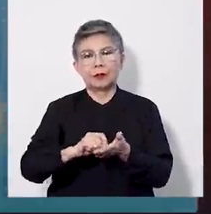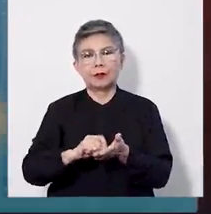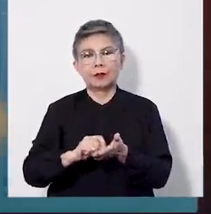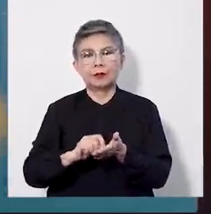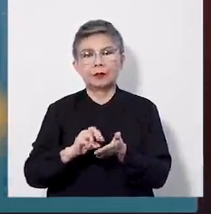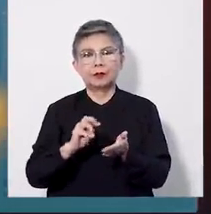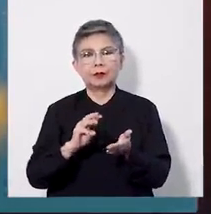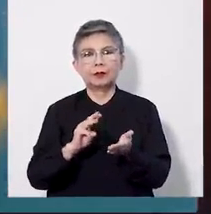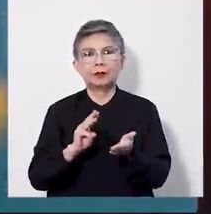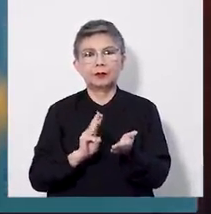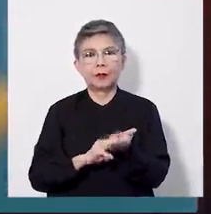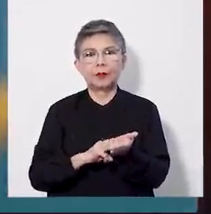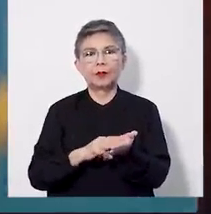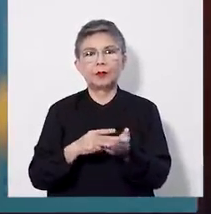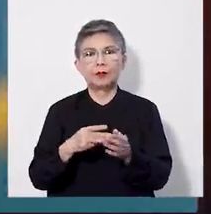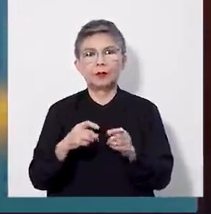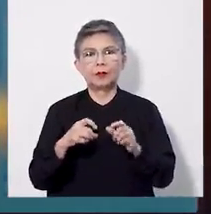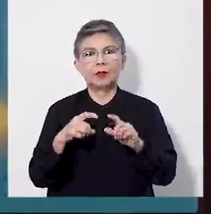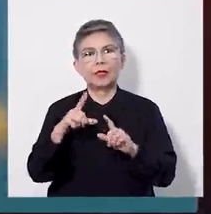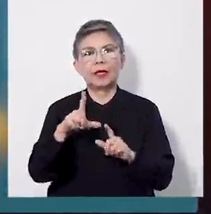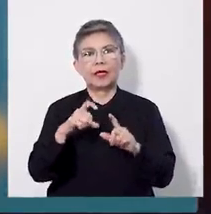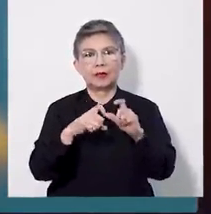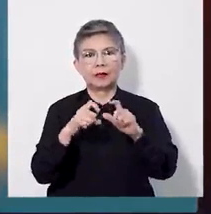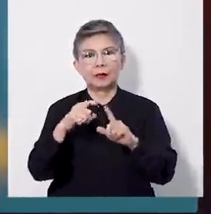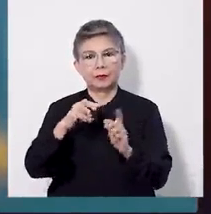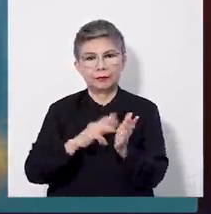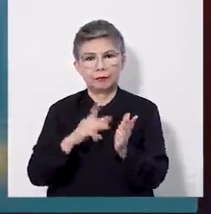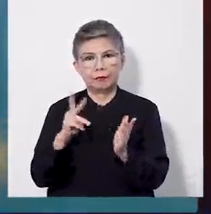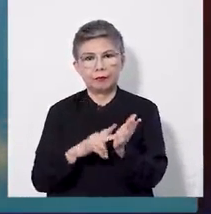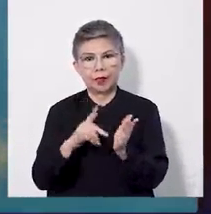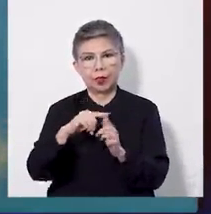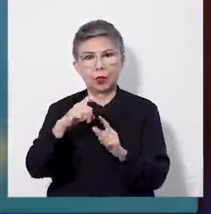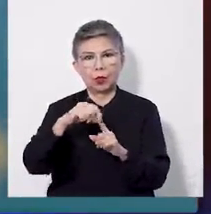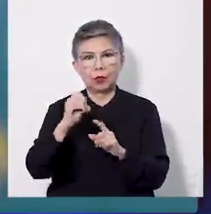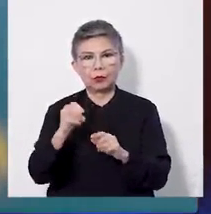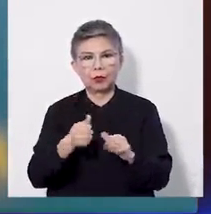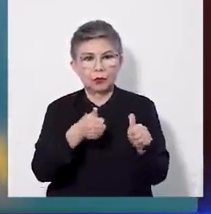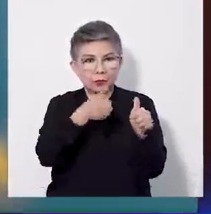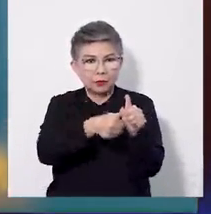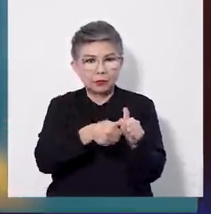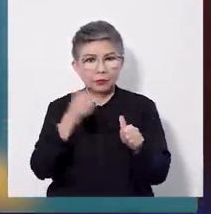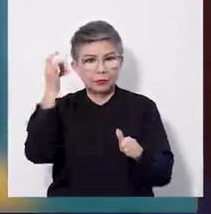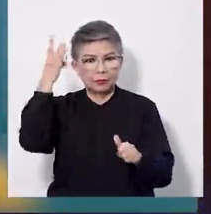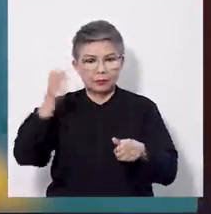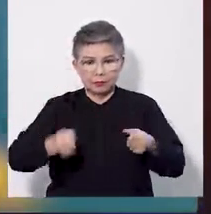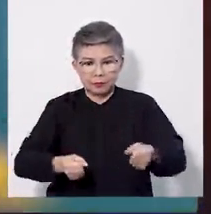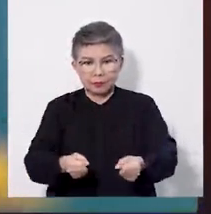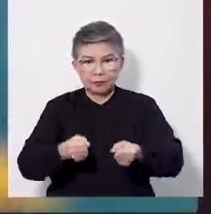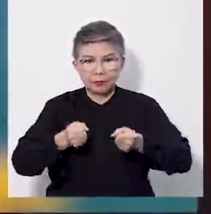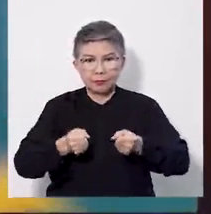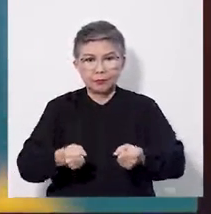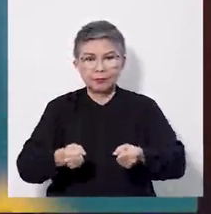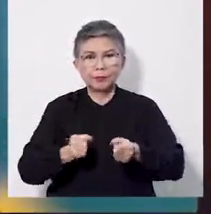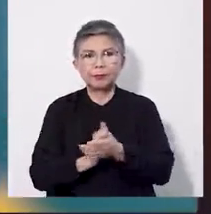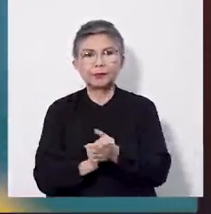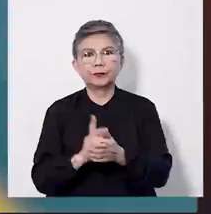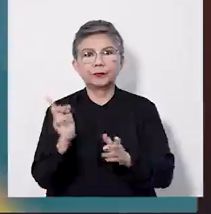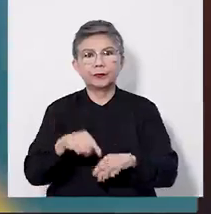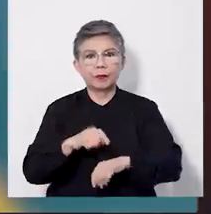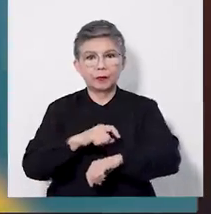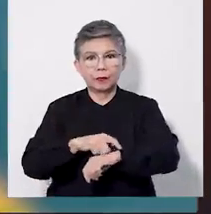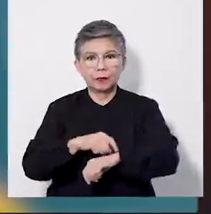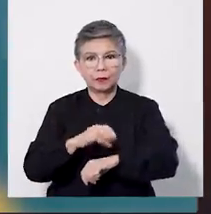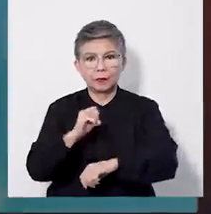nama Briptu m lasminto yang merupakan kopilot dari helikopter pada